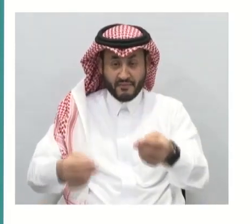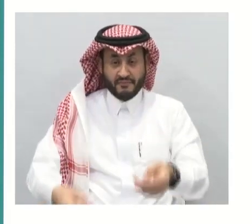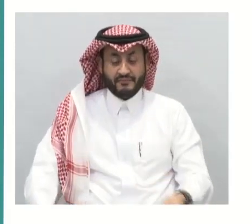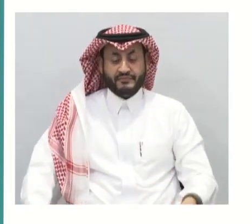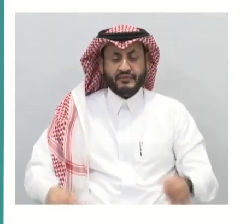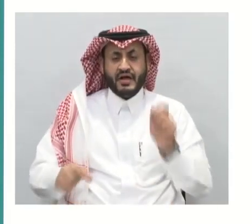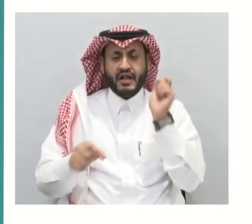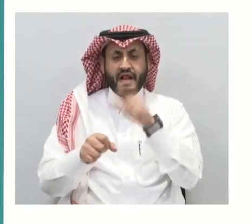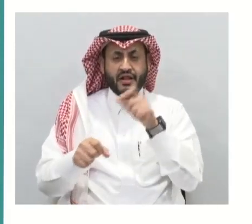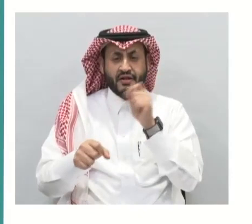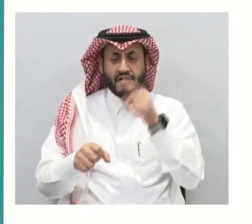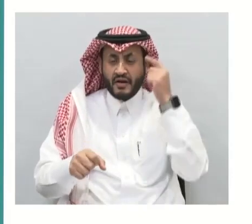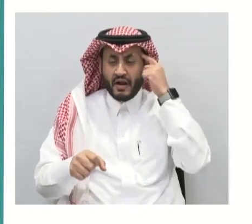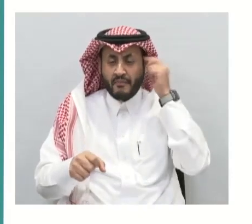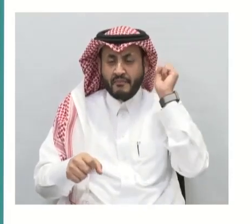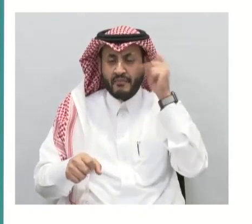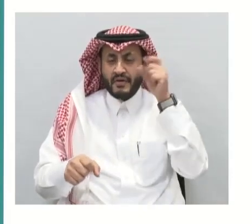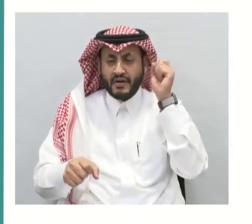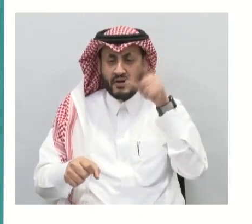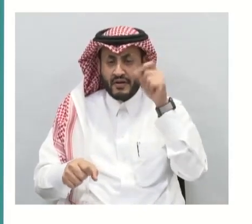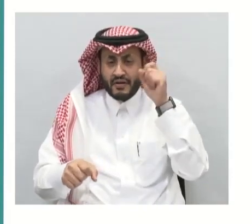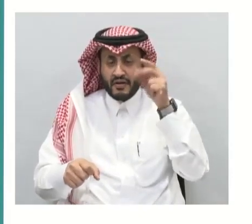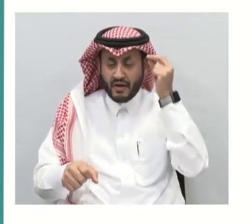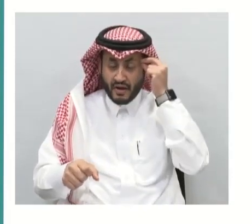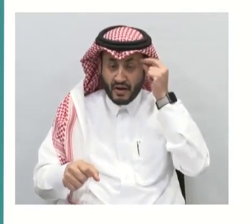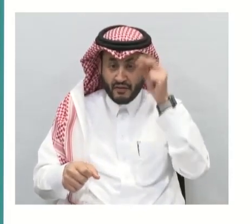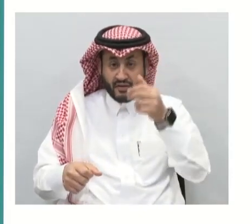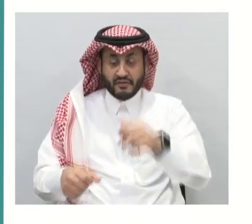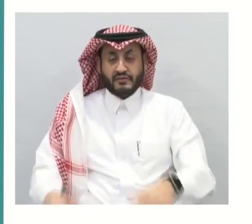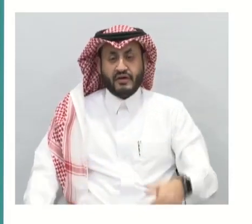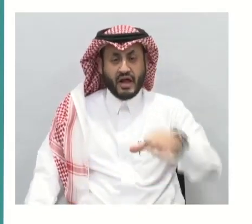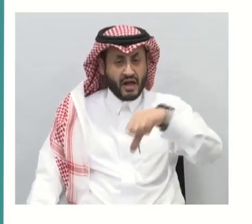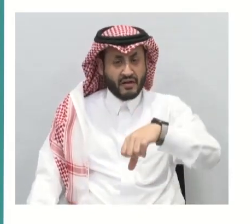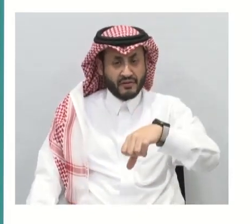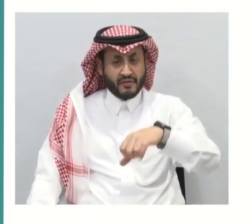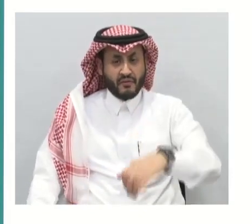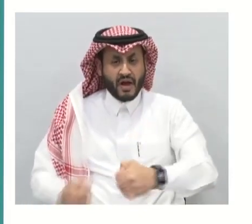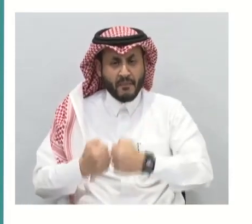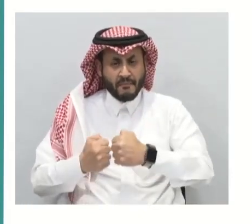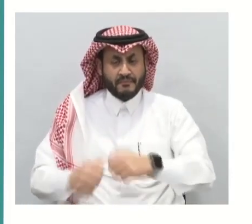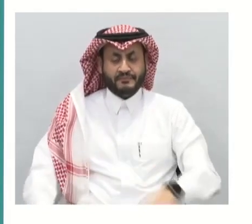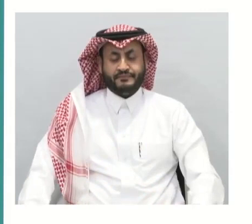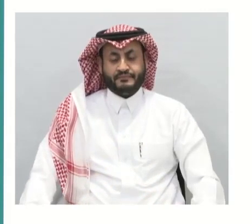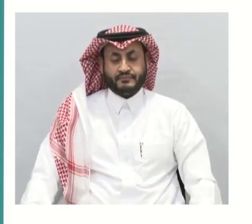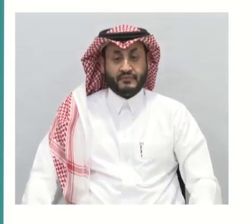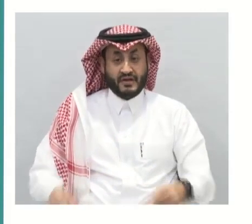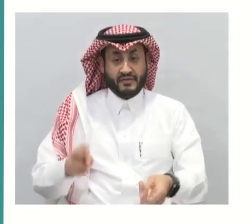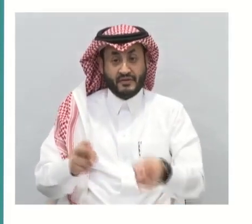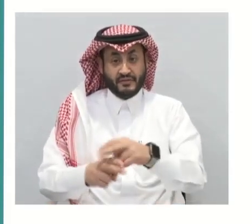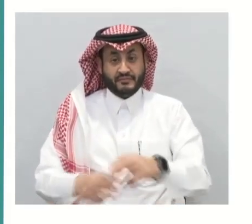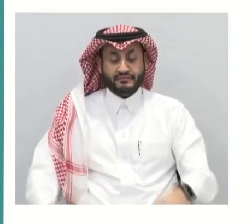وترسل رساله لمن للدماء عند وجود خطر او خطا بالتالي يبدا